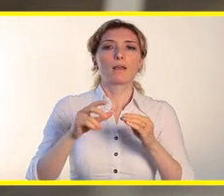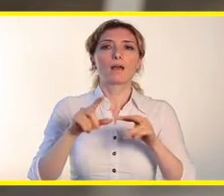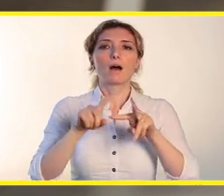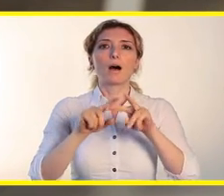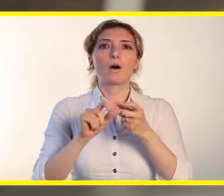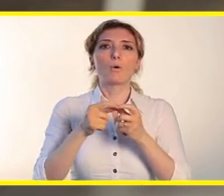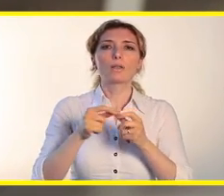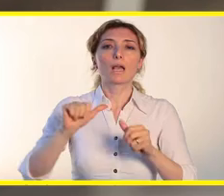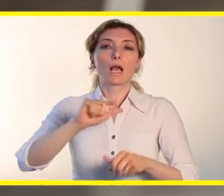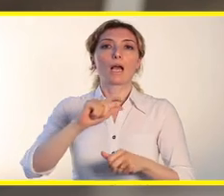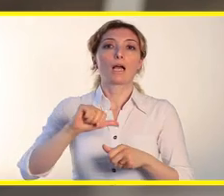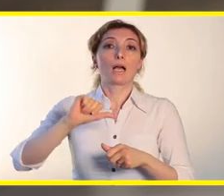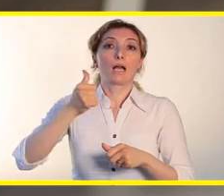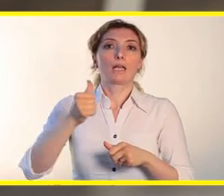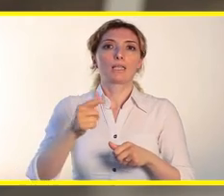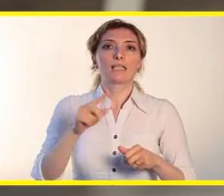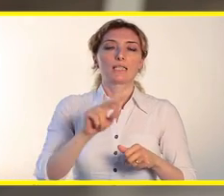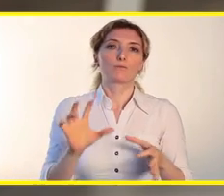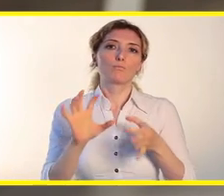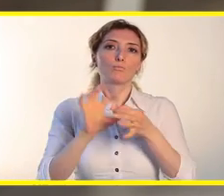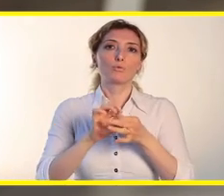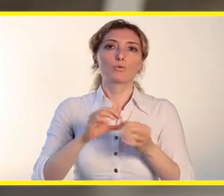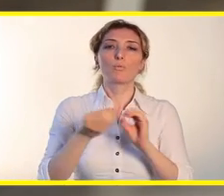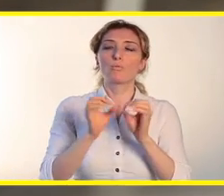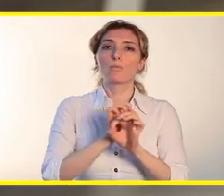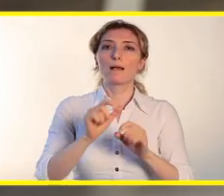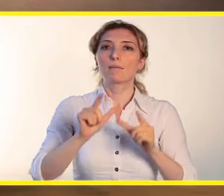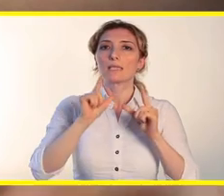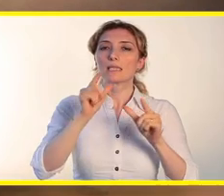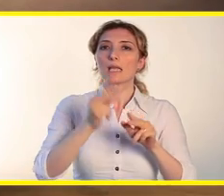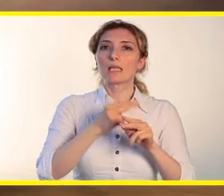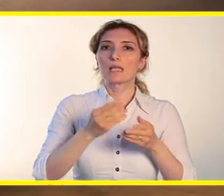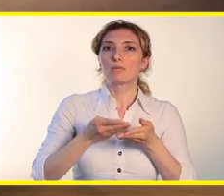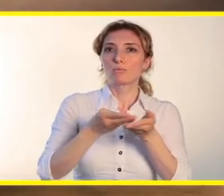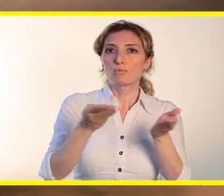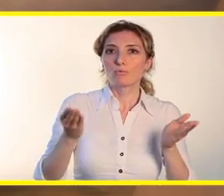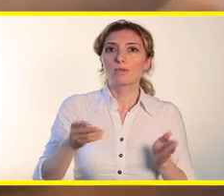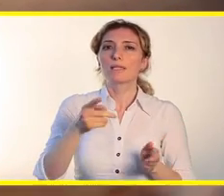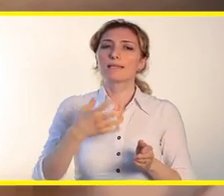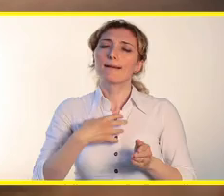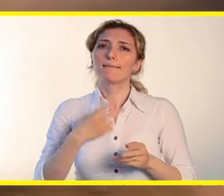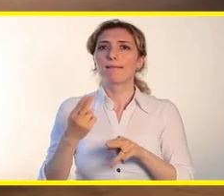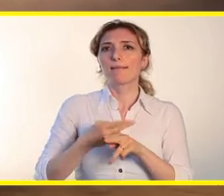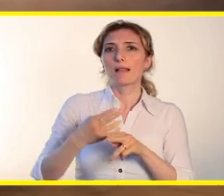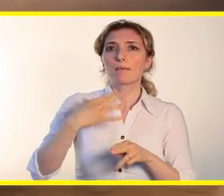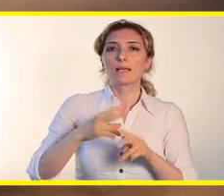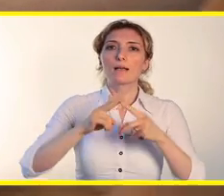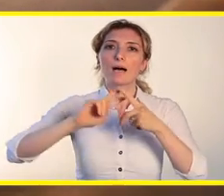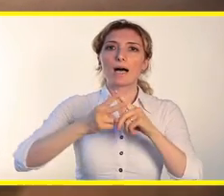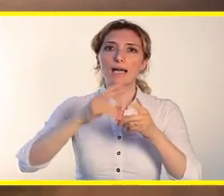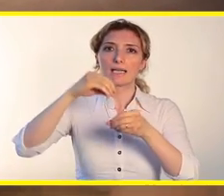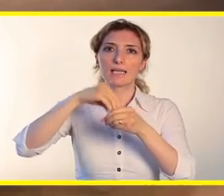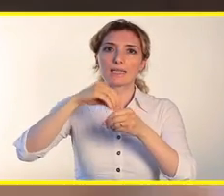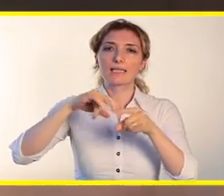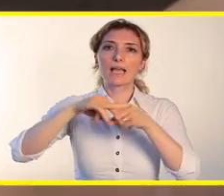Audio kalitesinin oluşturduğu kusursuz bir ses deneyimi sunuyor. Siz de deneyimlemek isterseniz ayarlar